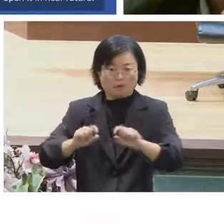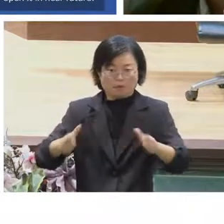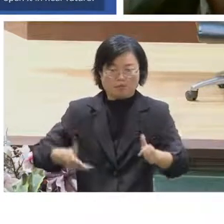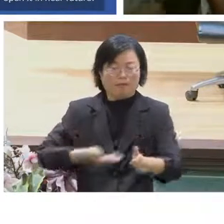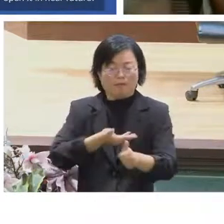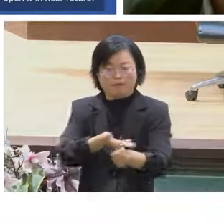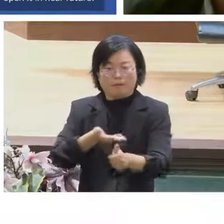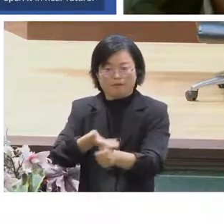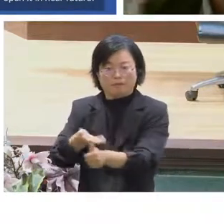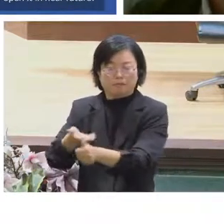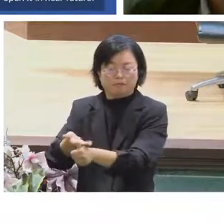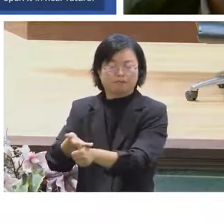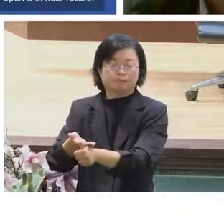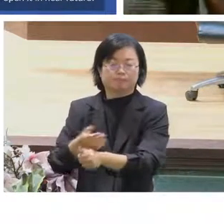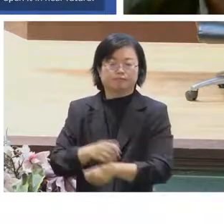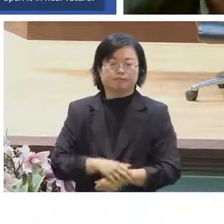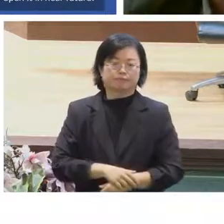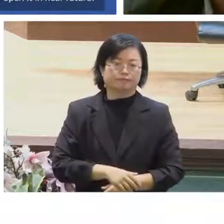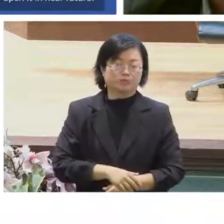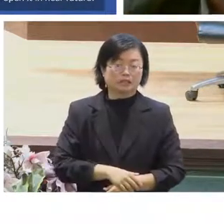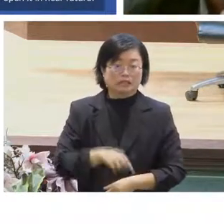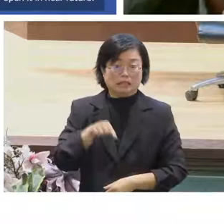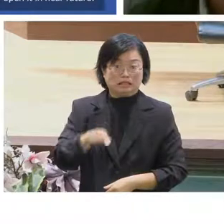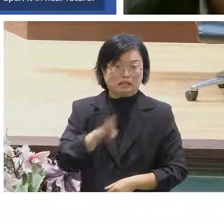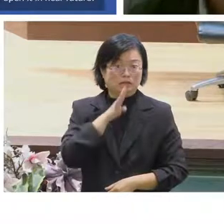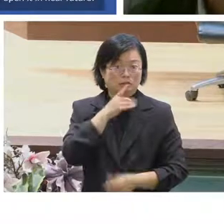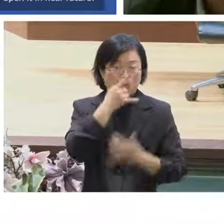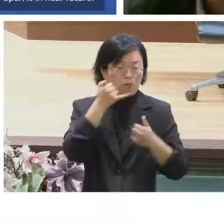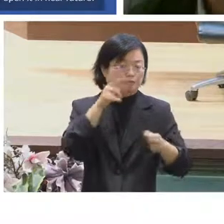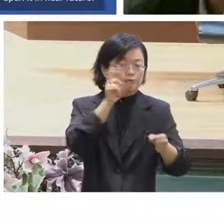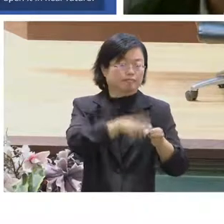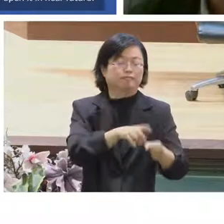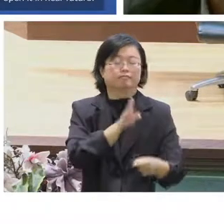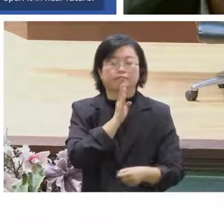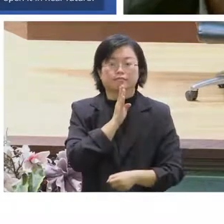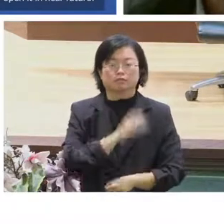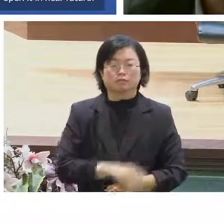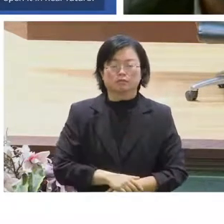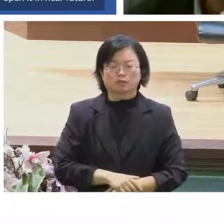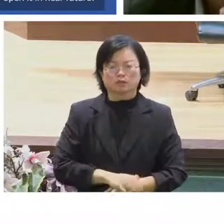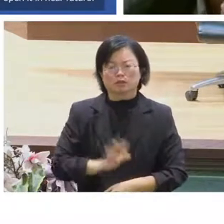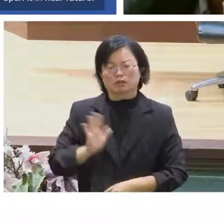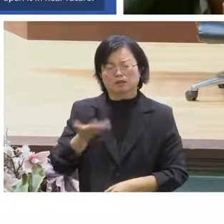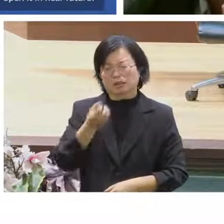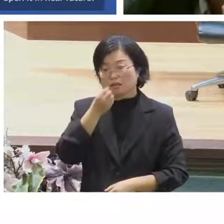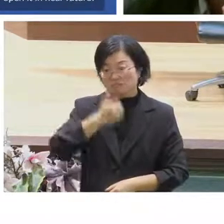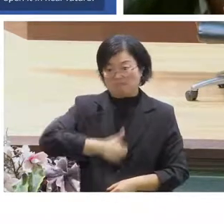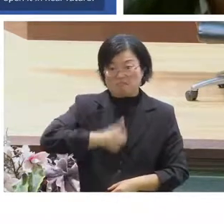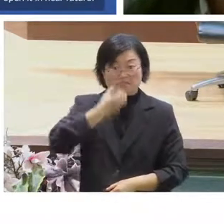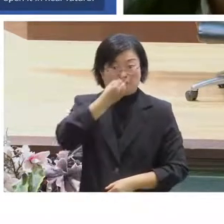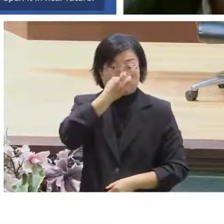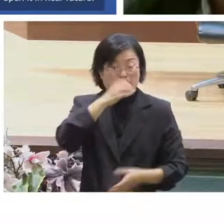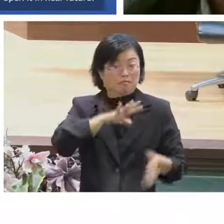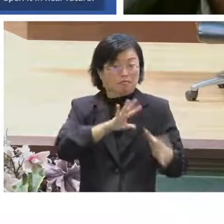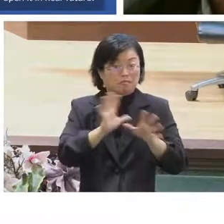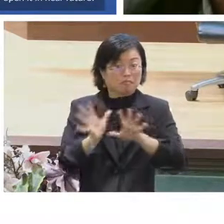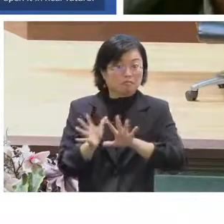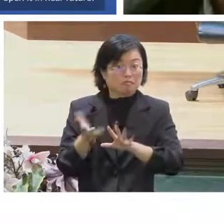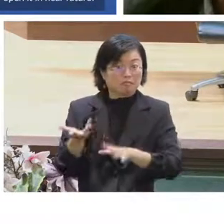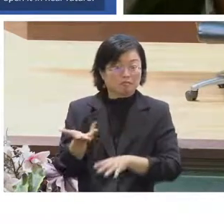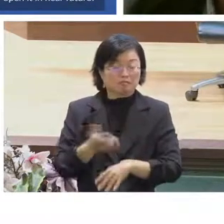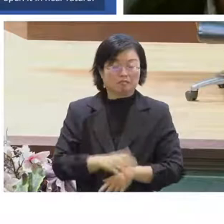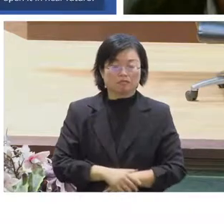力，这个其实是我们成立的目标。但在香港的情况其实很多时候你要自